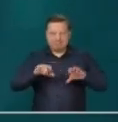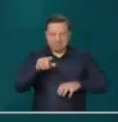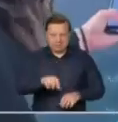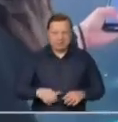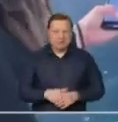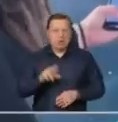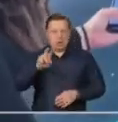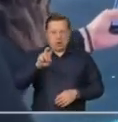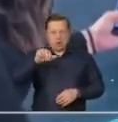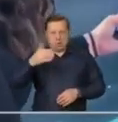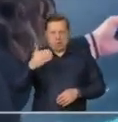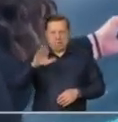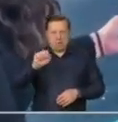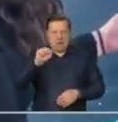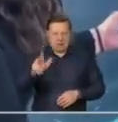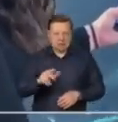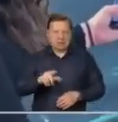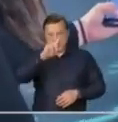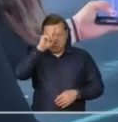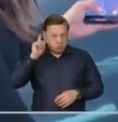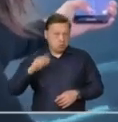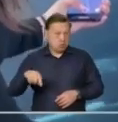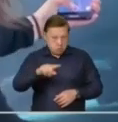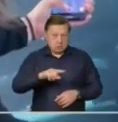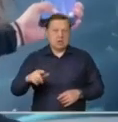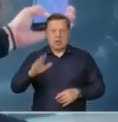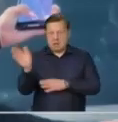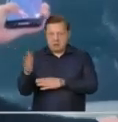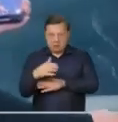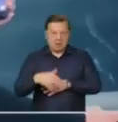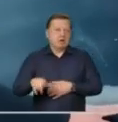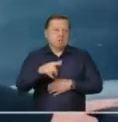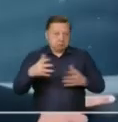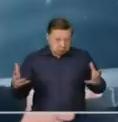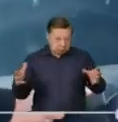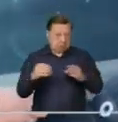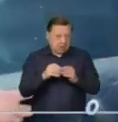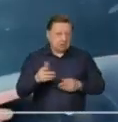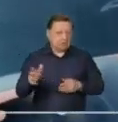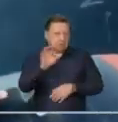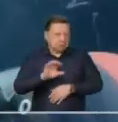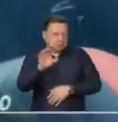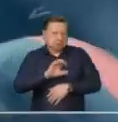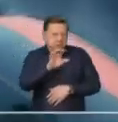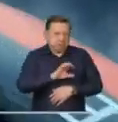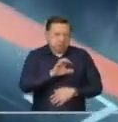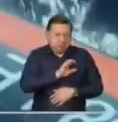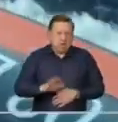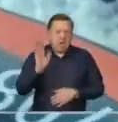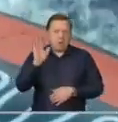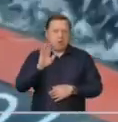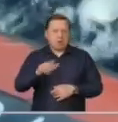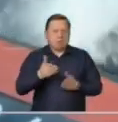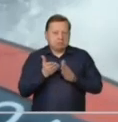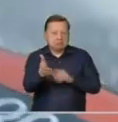humbakiem. Zwierzę weszło w interakcję z ludźmi płynącymi łodzią. Najpierw długo się przyglądało ssakom lądowym, a następnie wypuściło powietrze obok